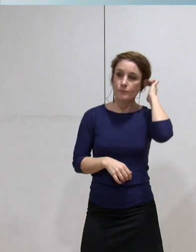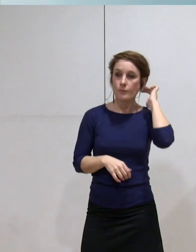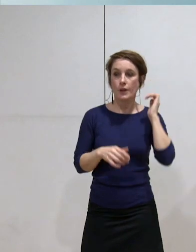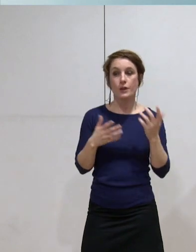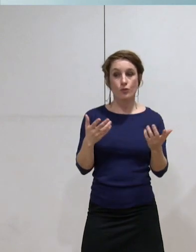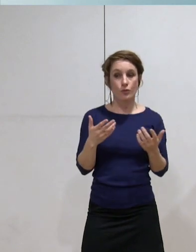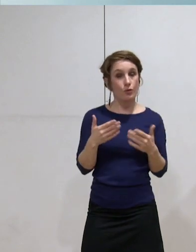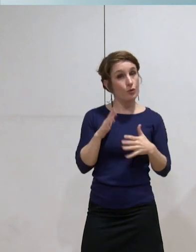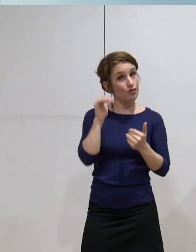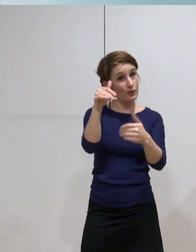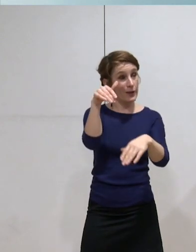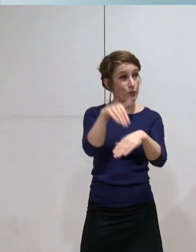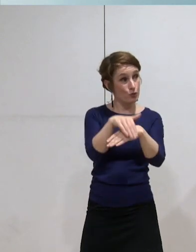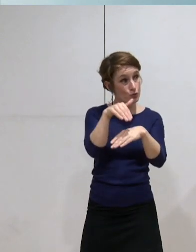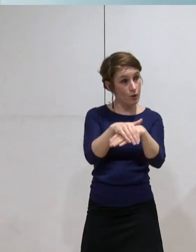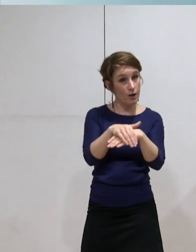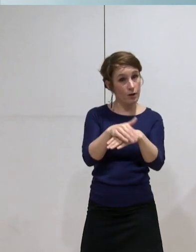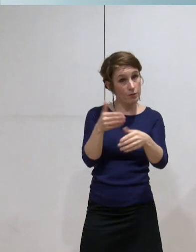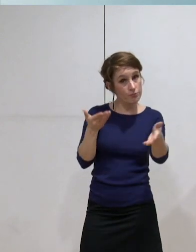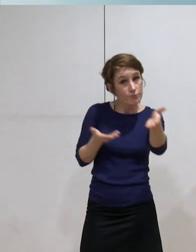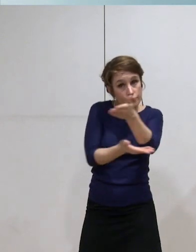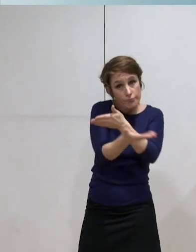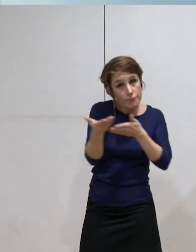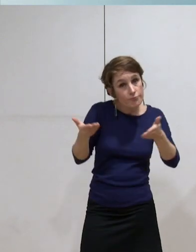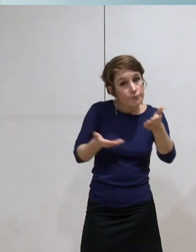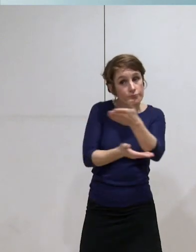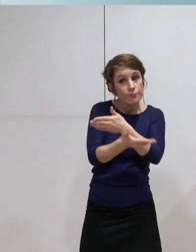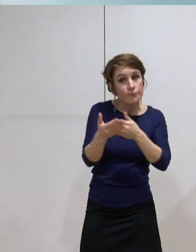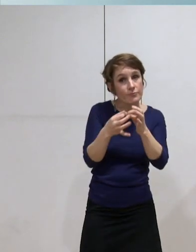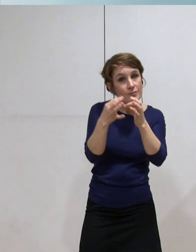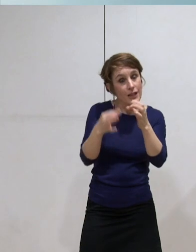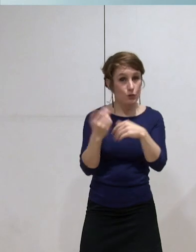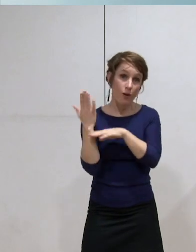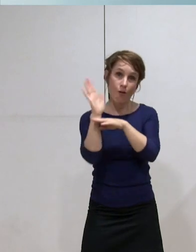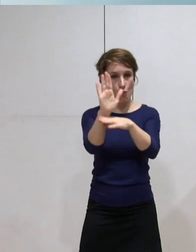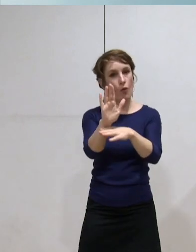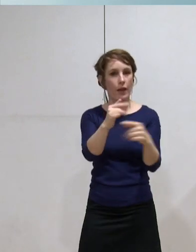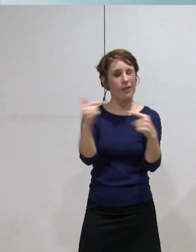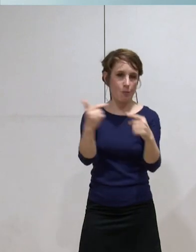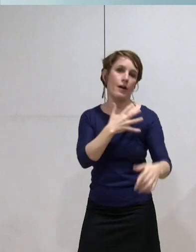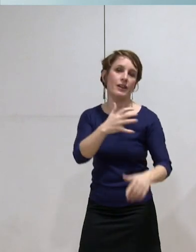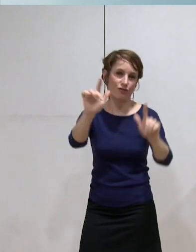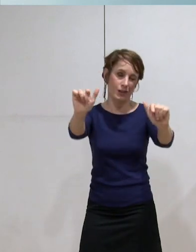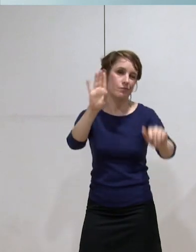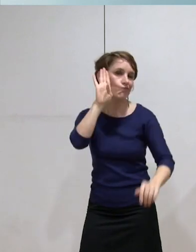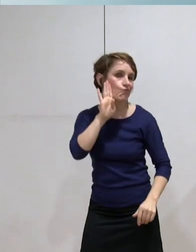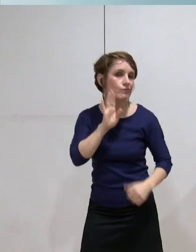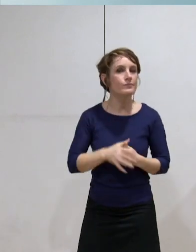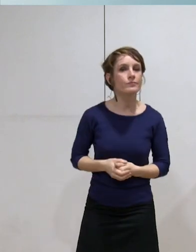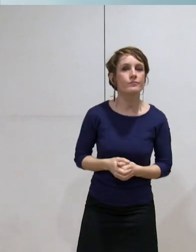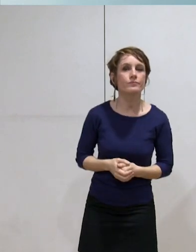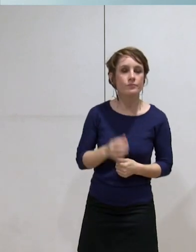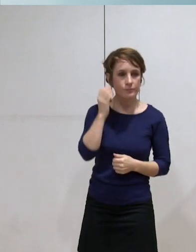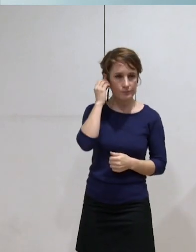nos travaux ce soir euh seront euh le signe de la richesse de ces débats nous